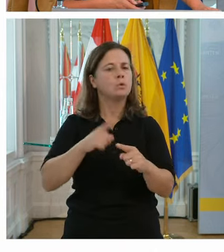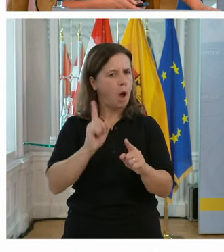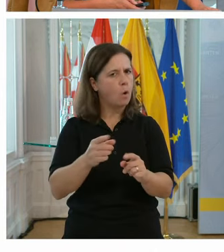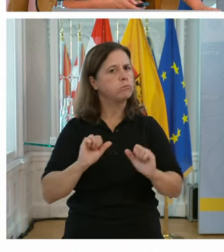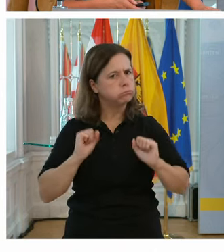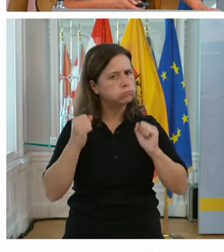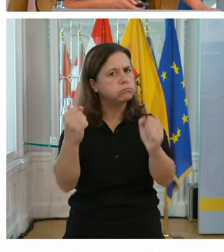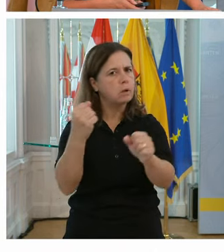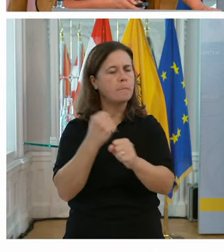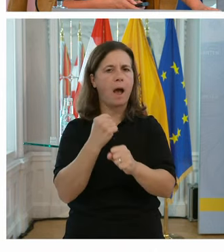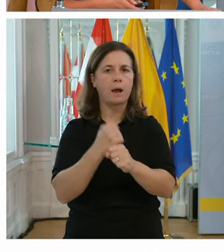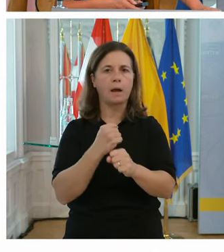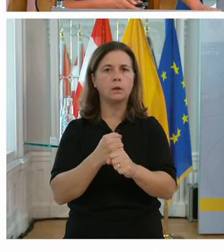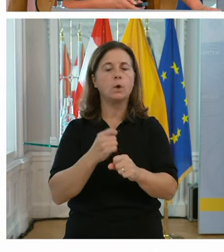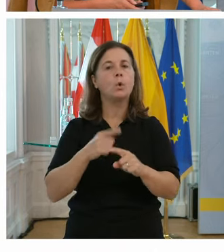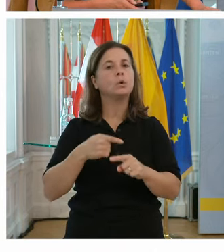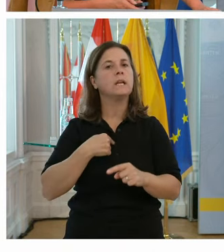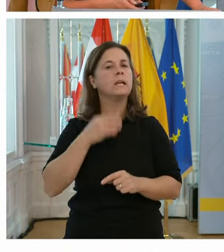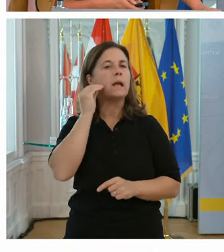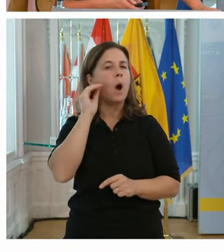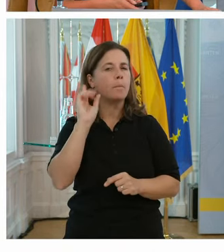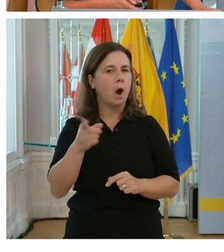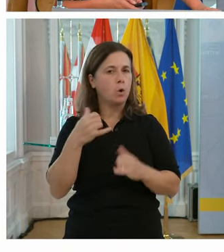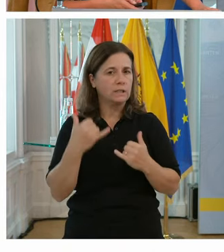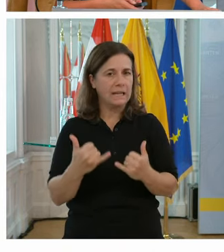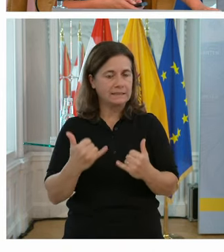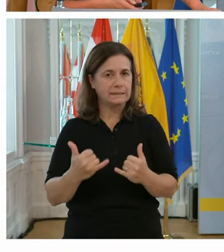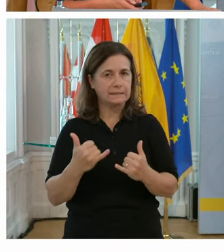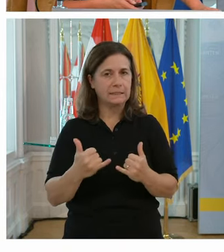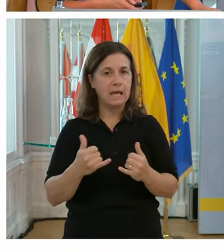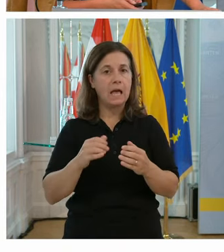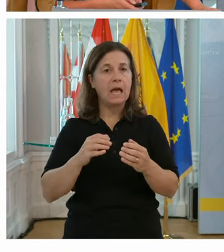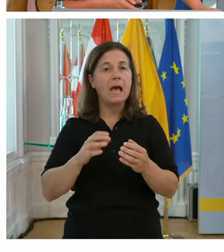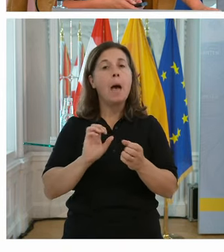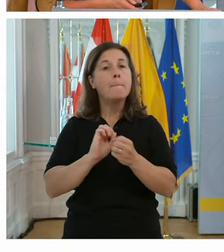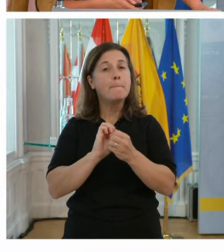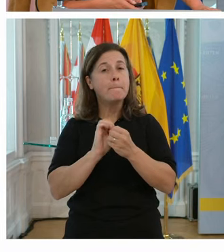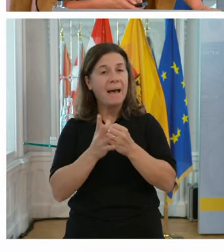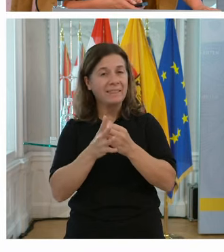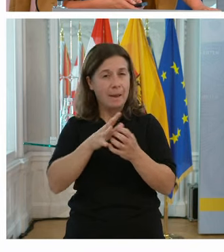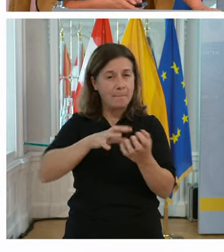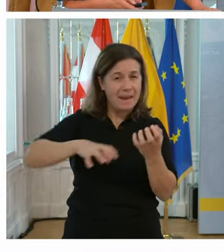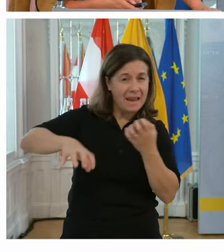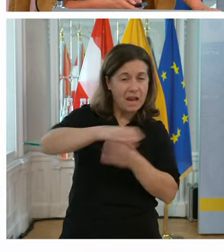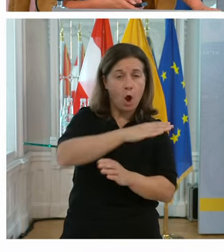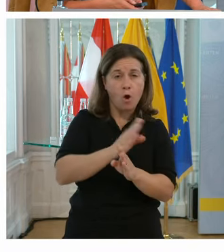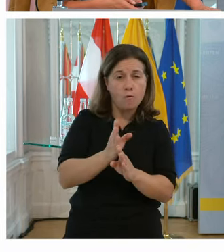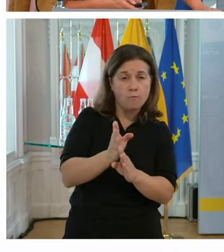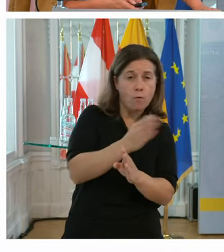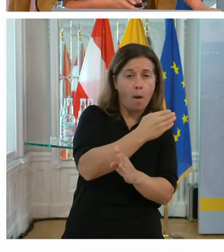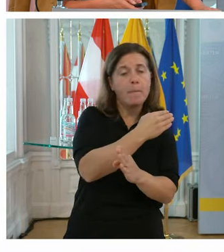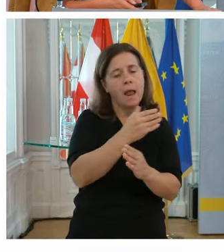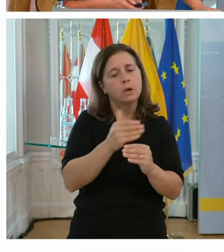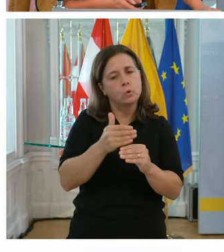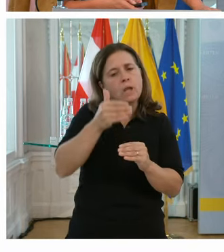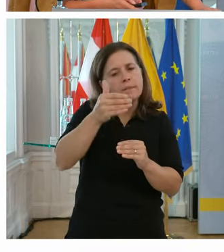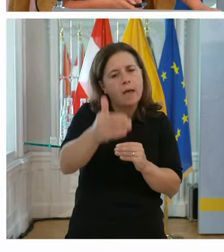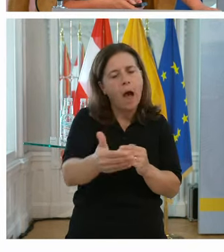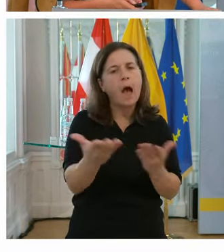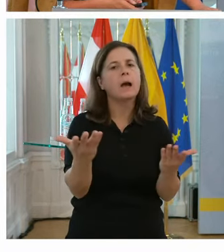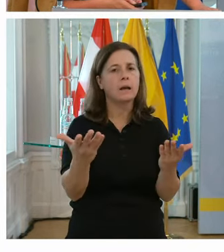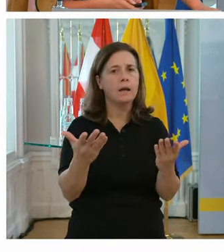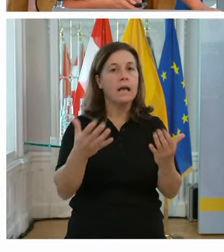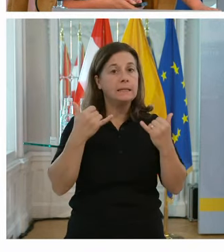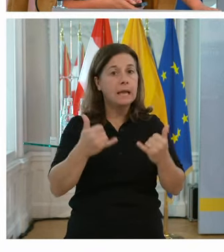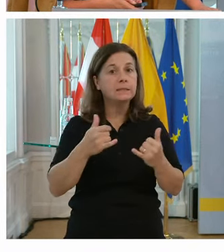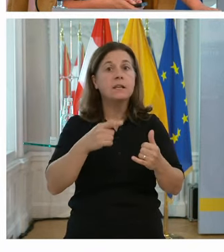tut. Und ich glaube auch gerade jetzt in Zeiten nach der Pandemie ist es fast leichter geworden, weil wir haben alle noch viel